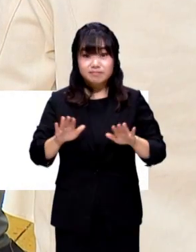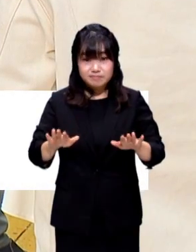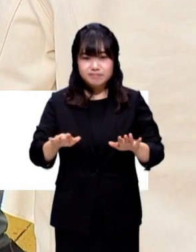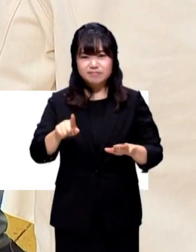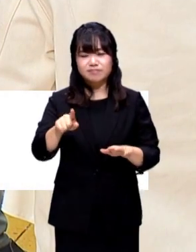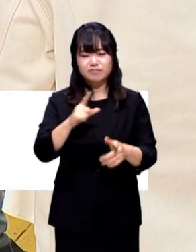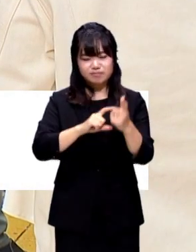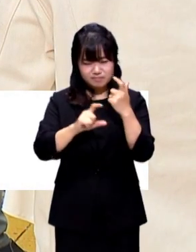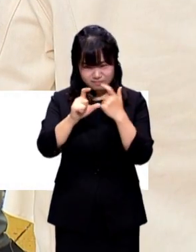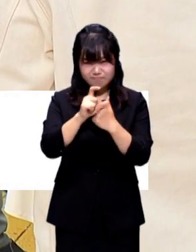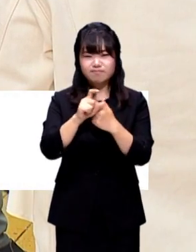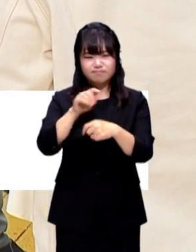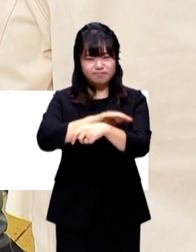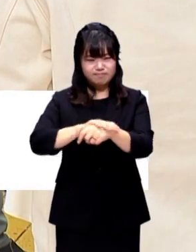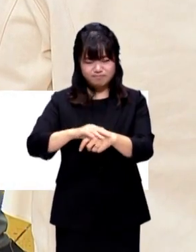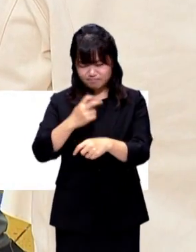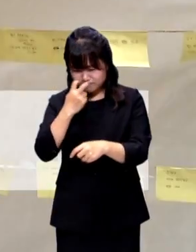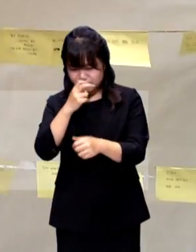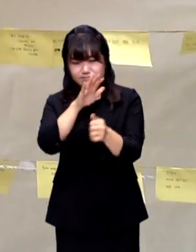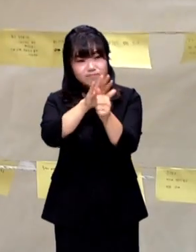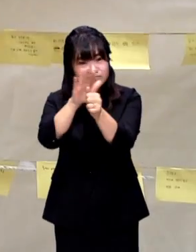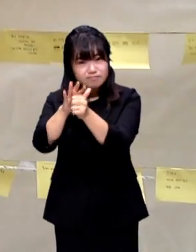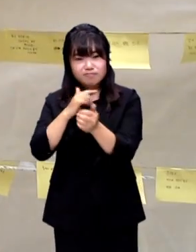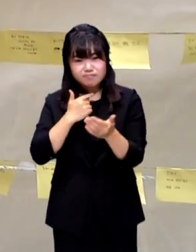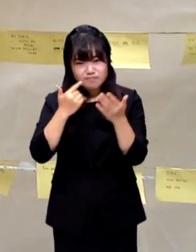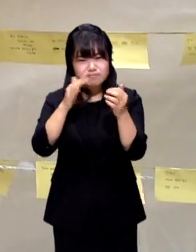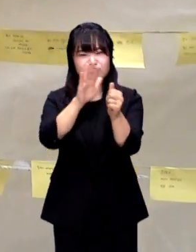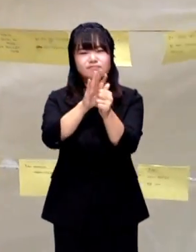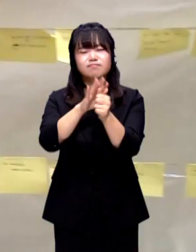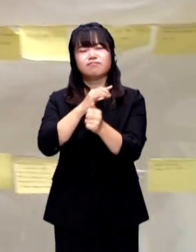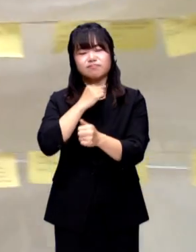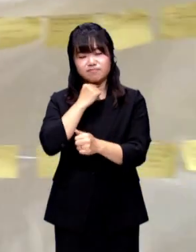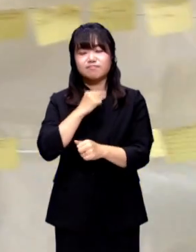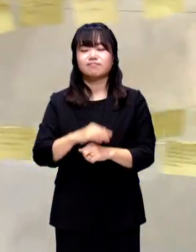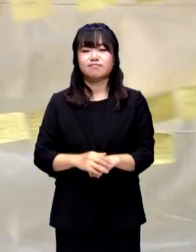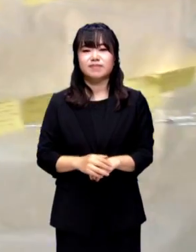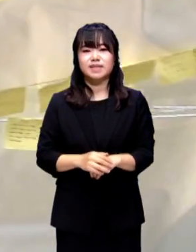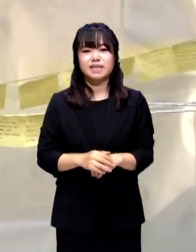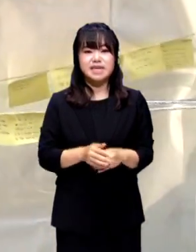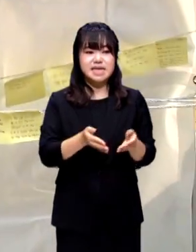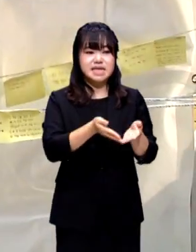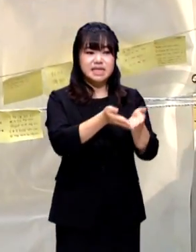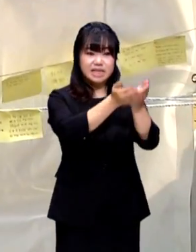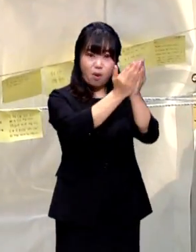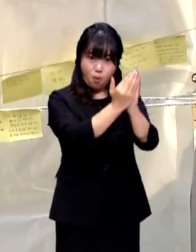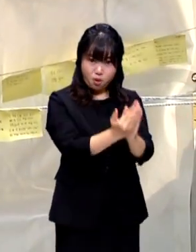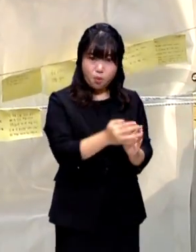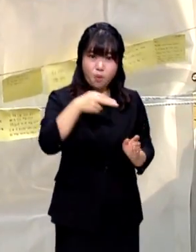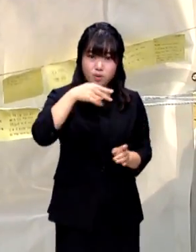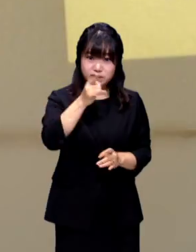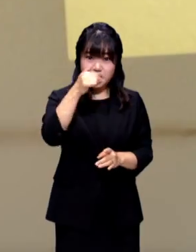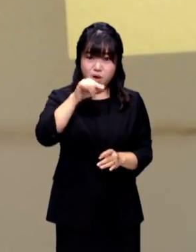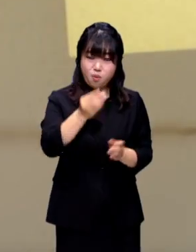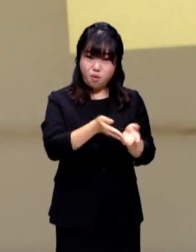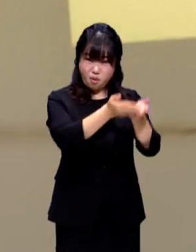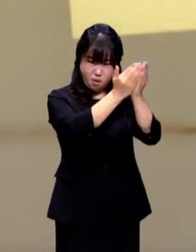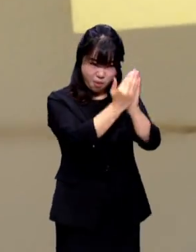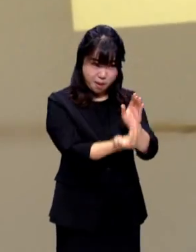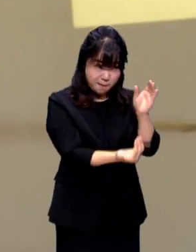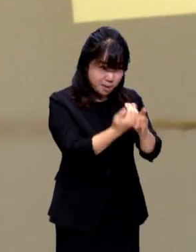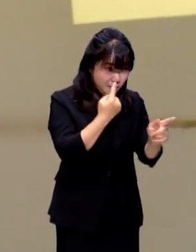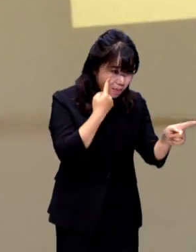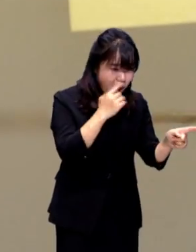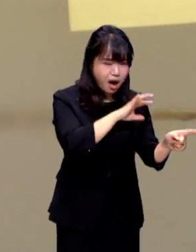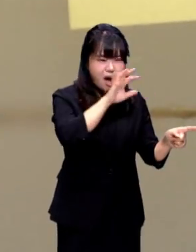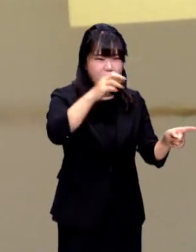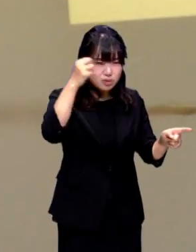더 견고하게 지켜야만. 세월호 참사까지 겪은 20대 청년들에게 더 혹독하기만 한 이태원